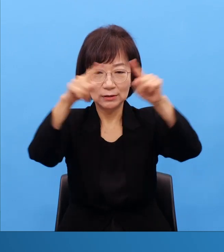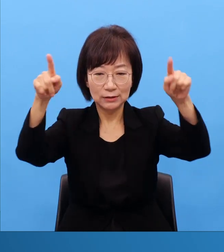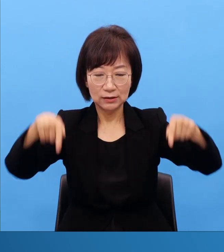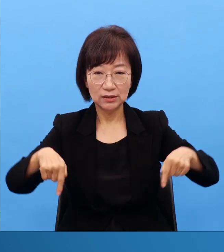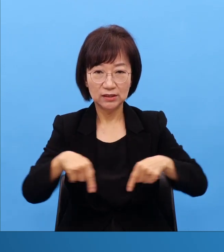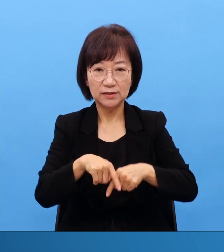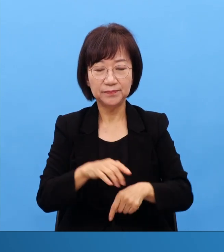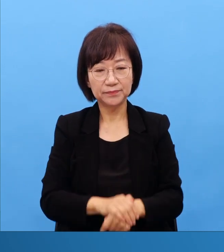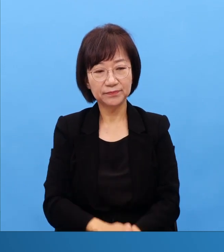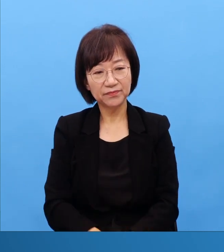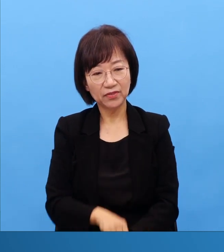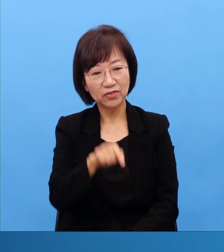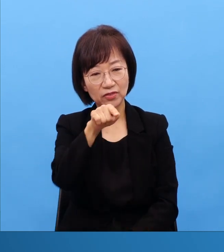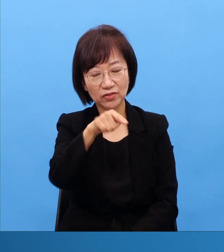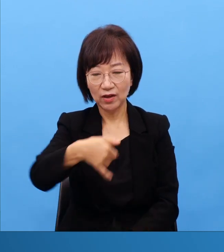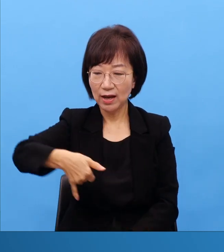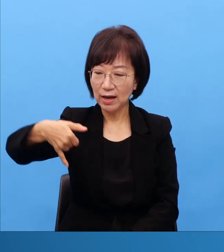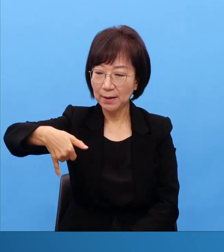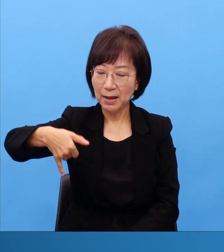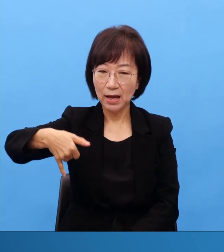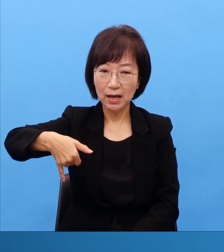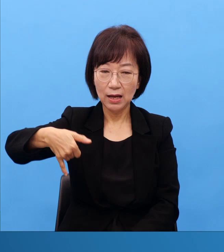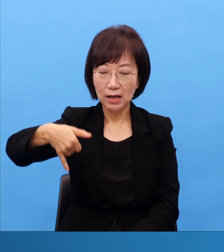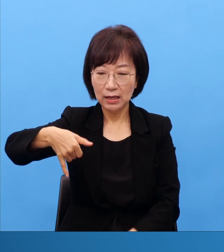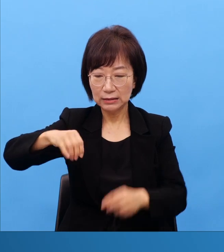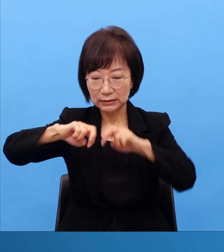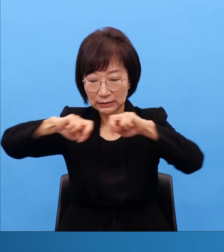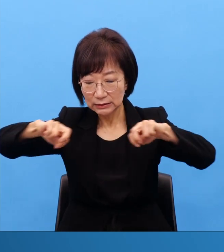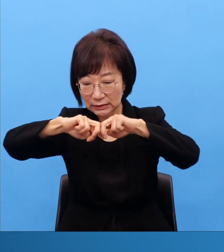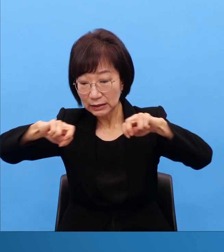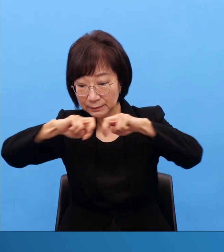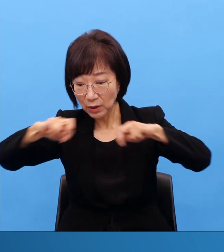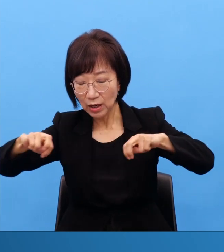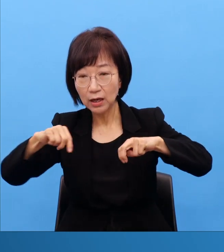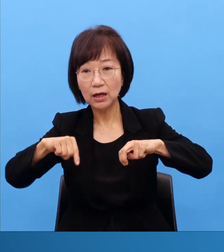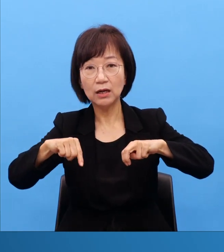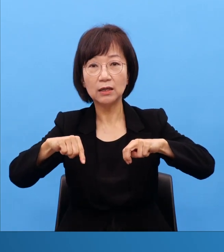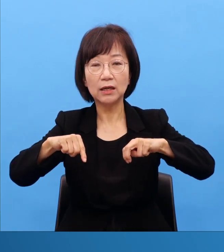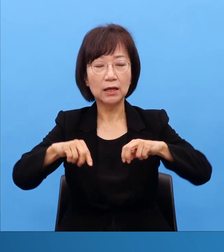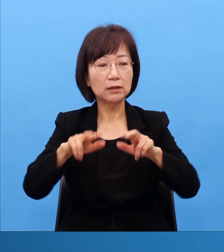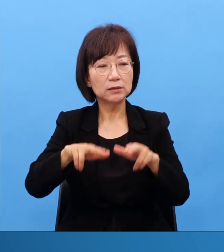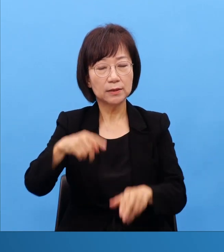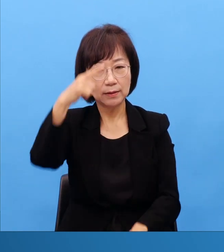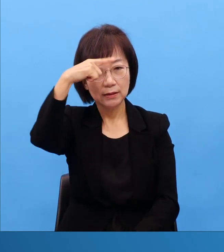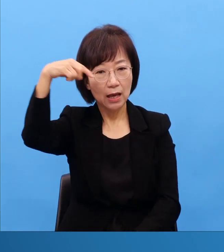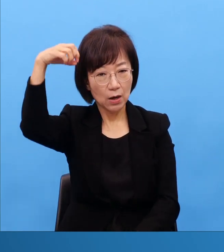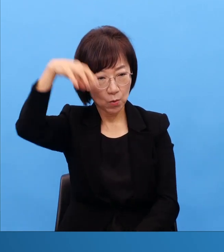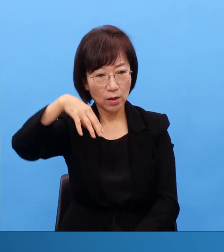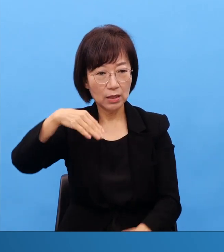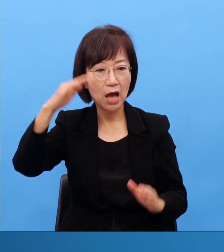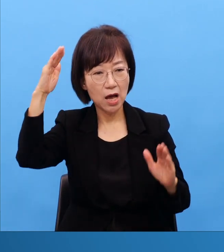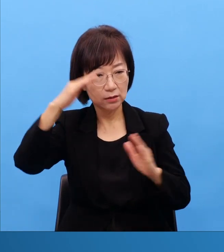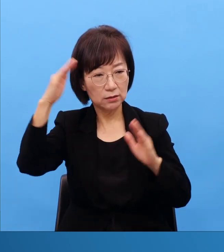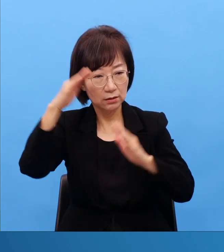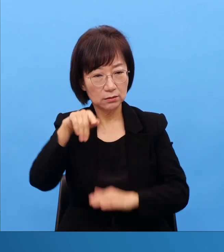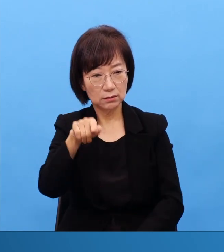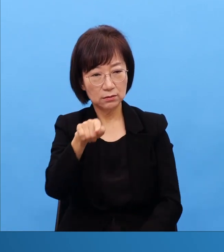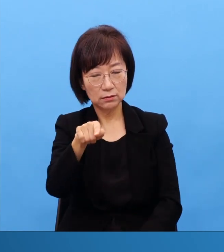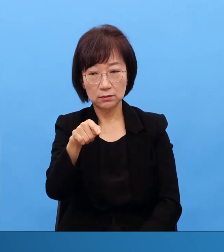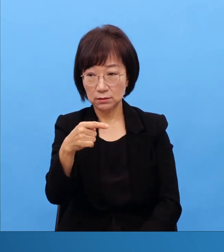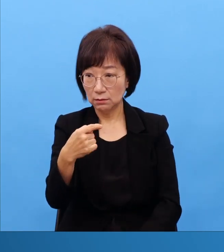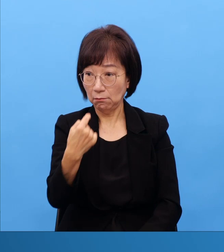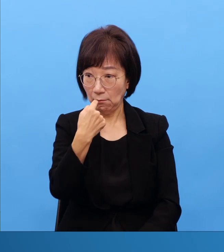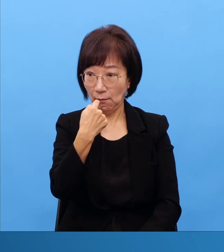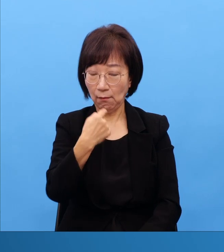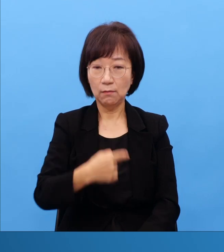당신 가방을 조사해 보니까 지금 대학원을 공부하고 있는 학생이다. And we searched